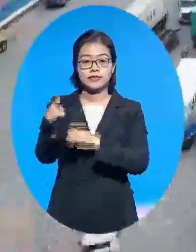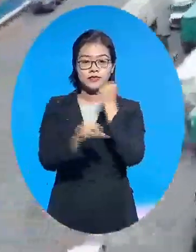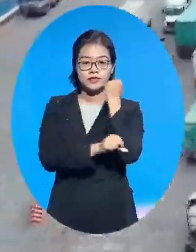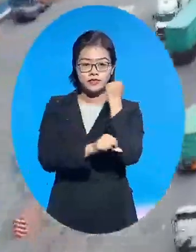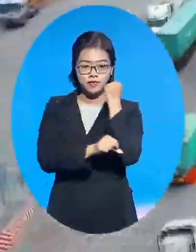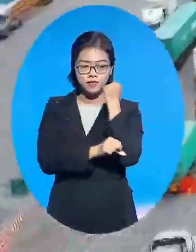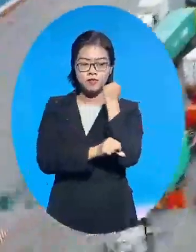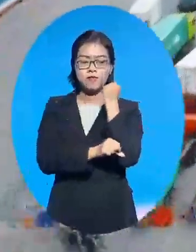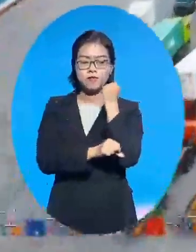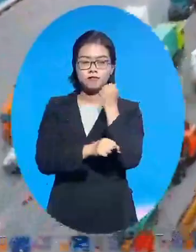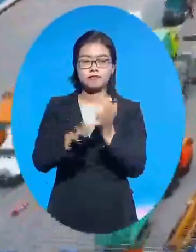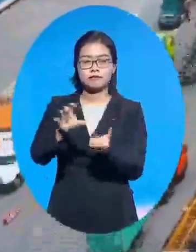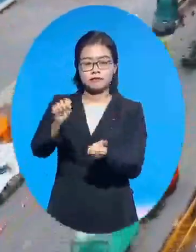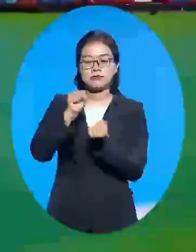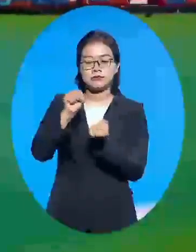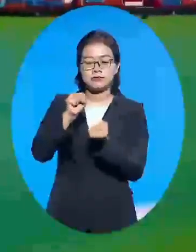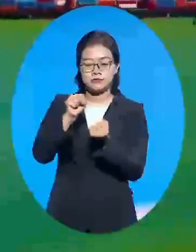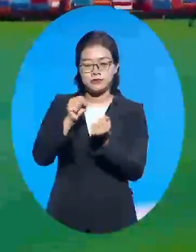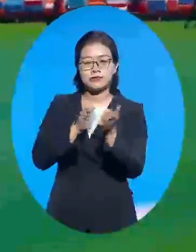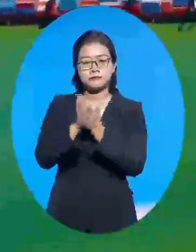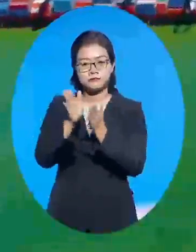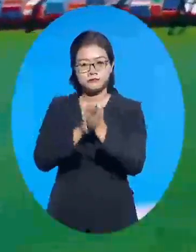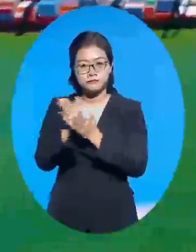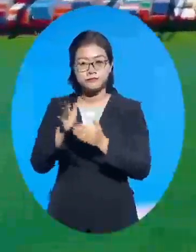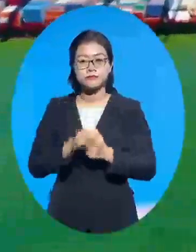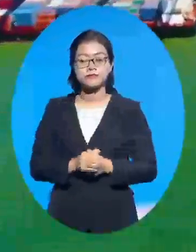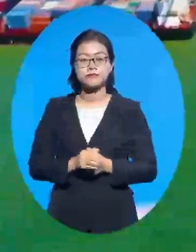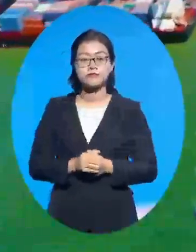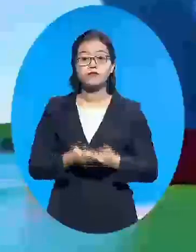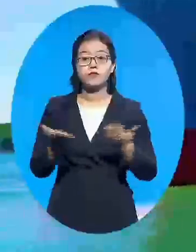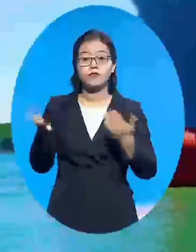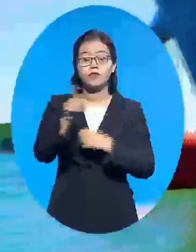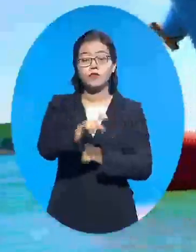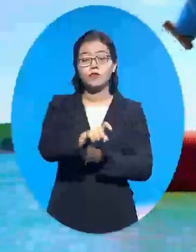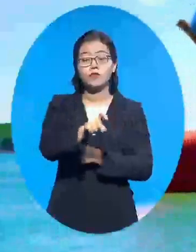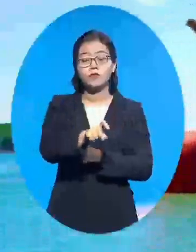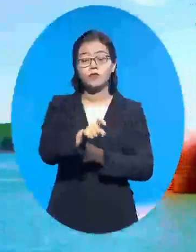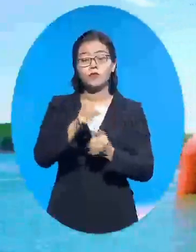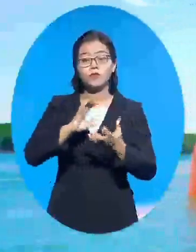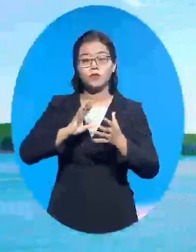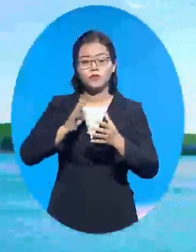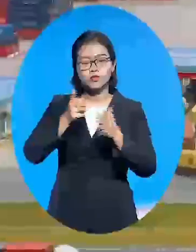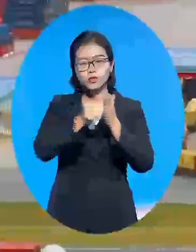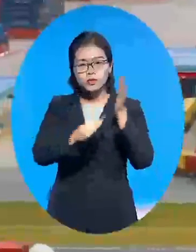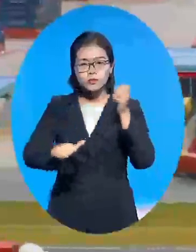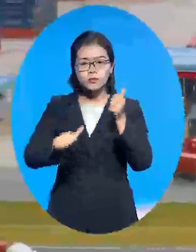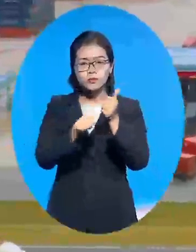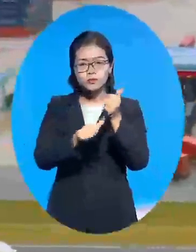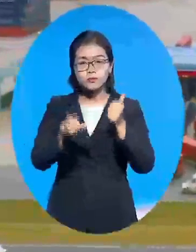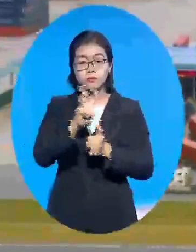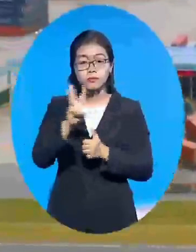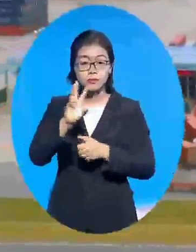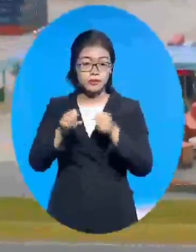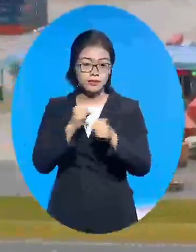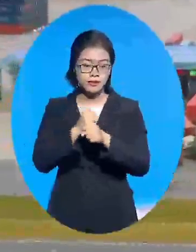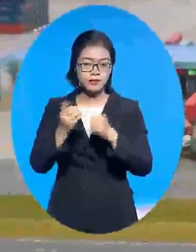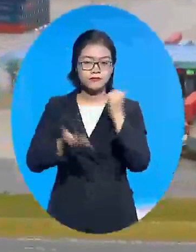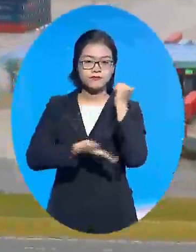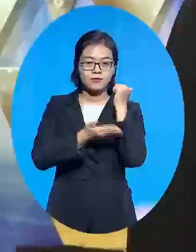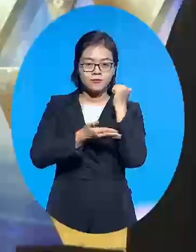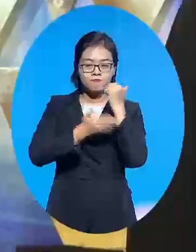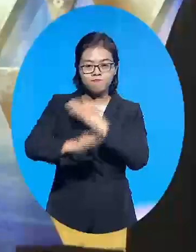nỗ lực của tập thể tổng công ty Phát huy tốt truyền thống của đơn vị anh hùng trong thời kỳ đổi mới truyền thống 33 năm xây dựng và trưởng